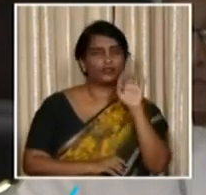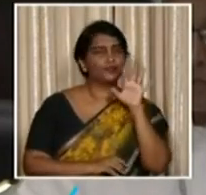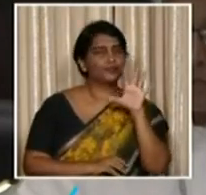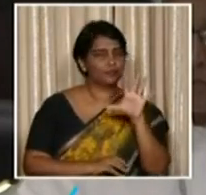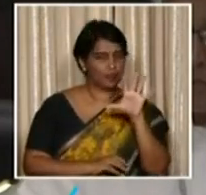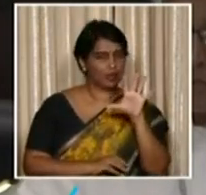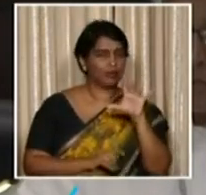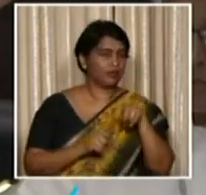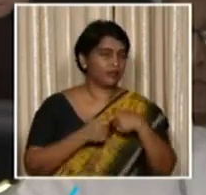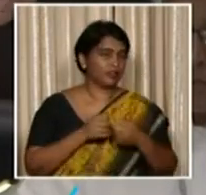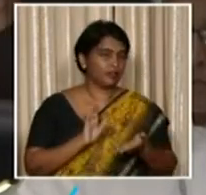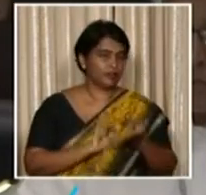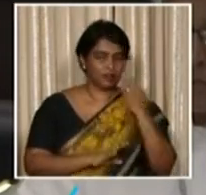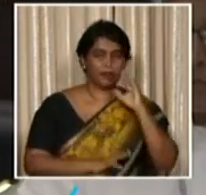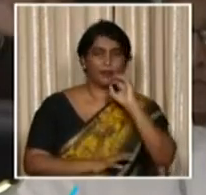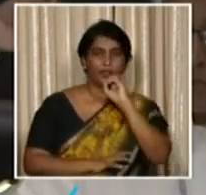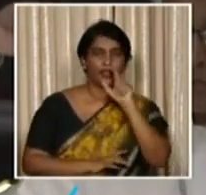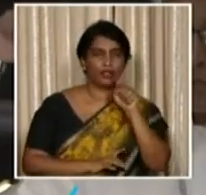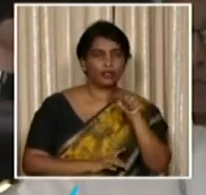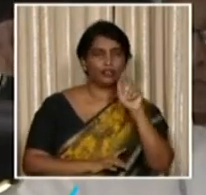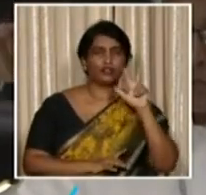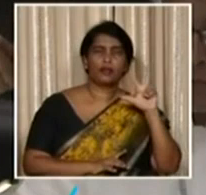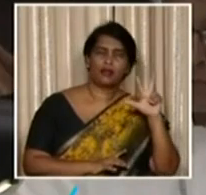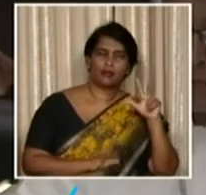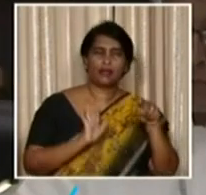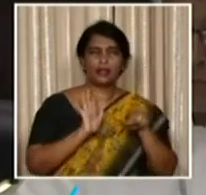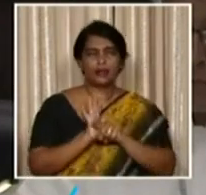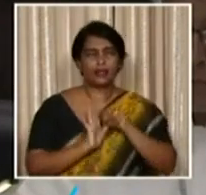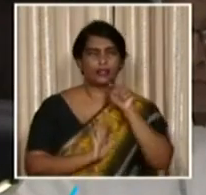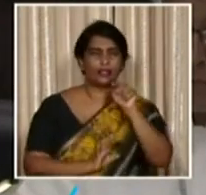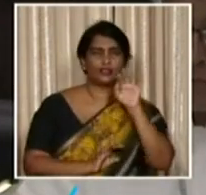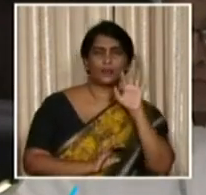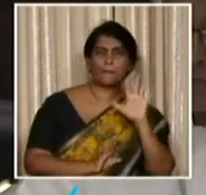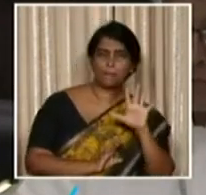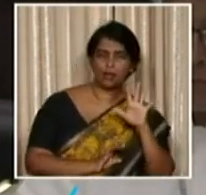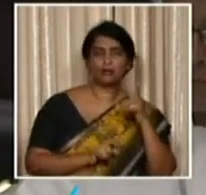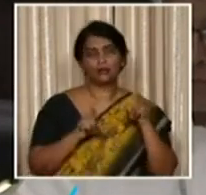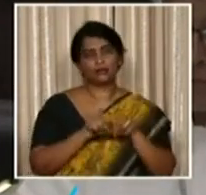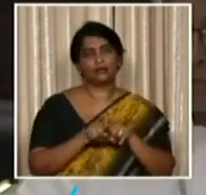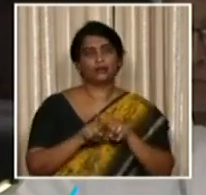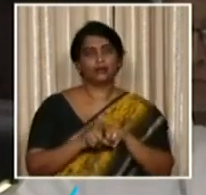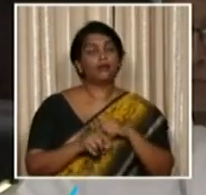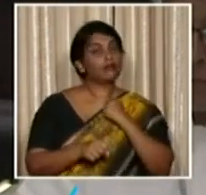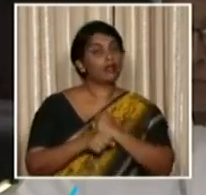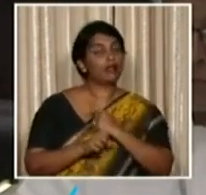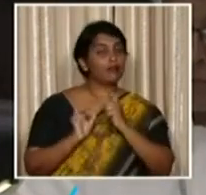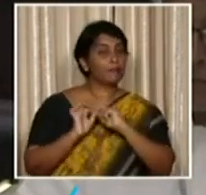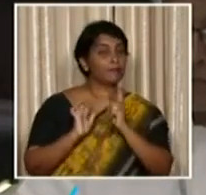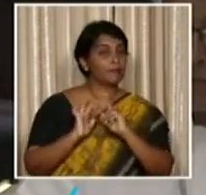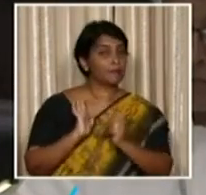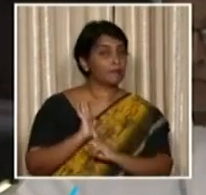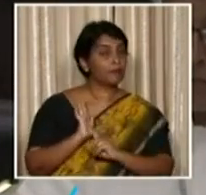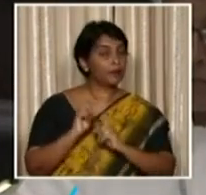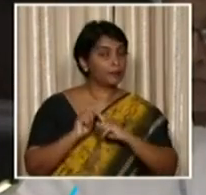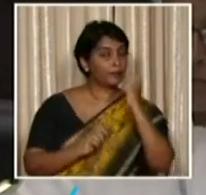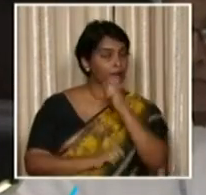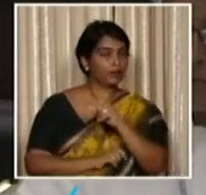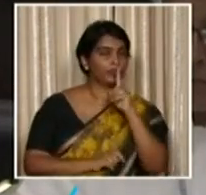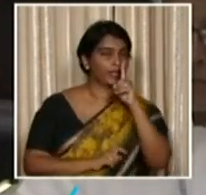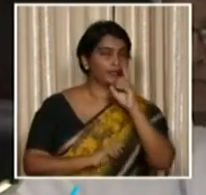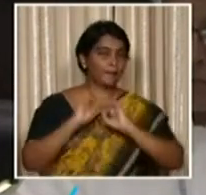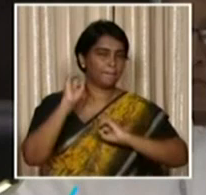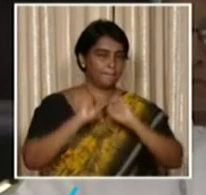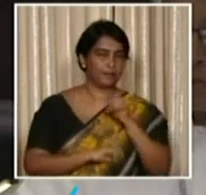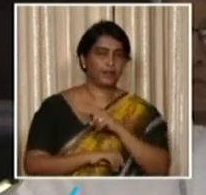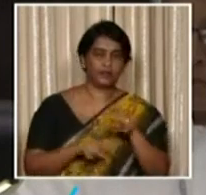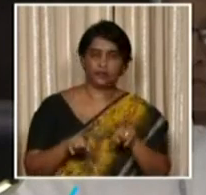0.05, 0.8, 0.5 යනාදී වශයෙන් සහ භාණ්ඩාගාර බිල්පත්වලට ගෙව්වේ 1%ක වගේ